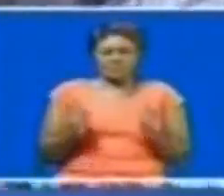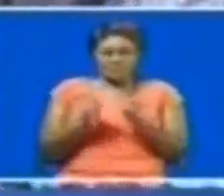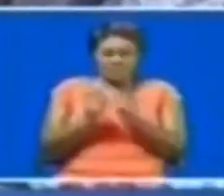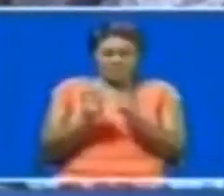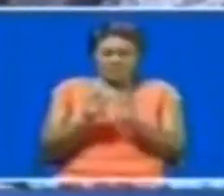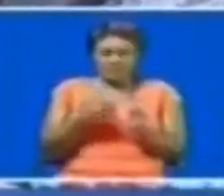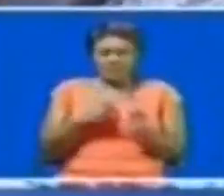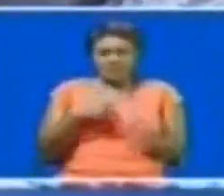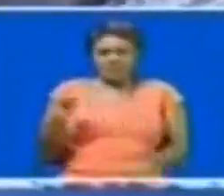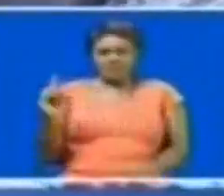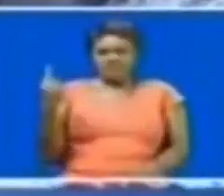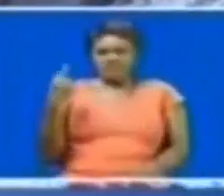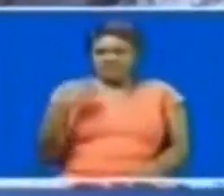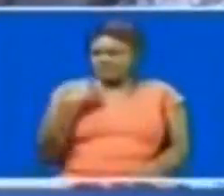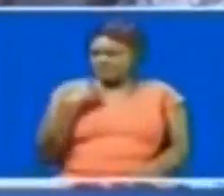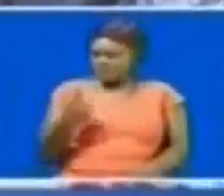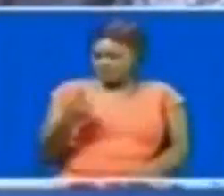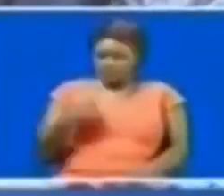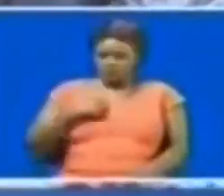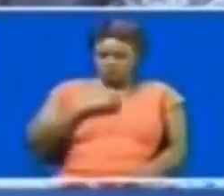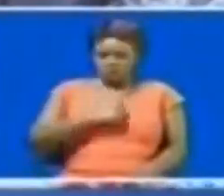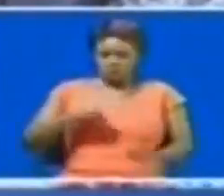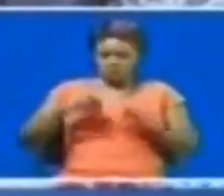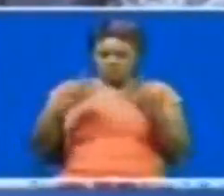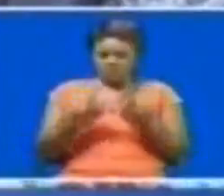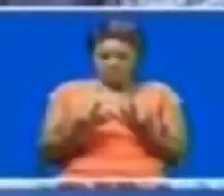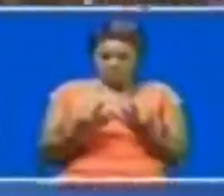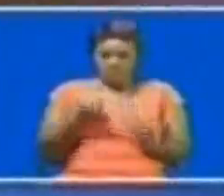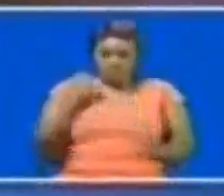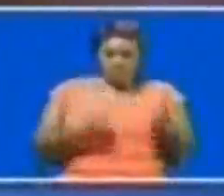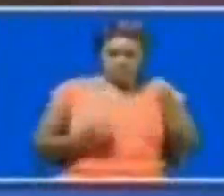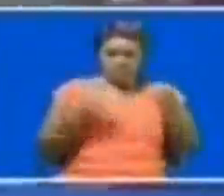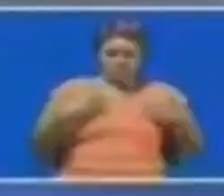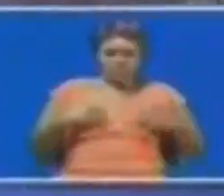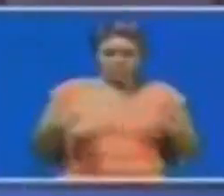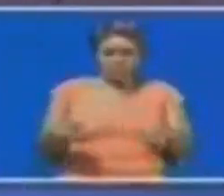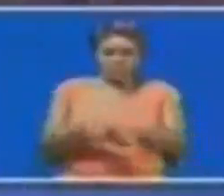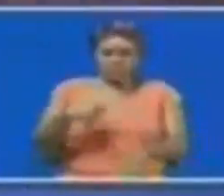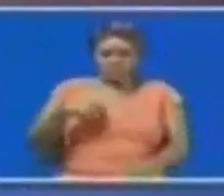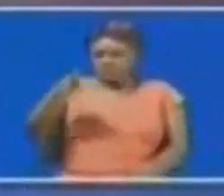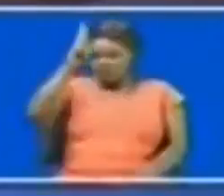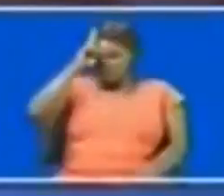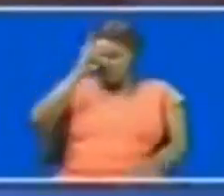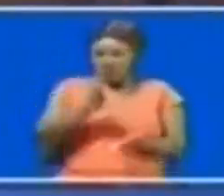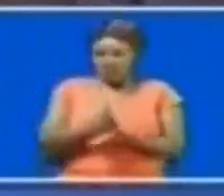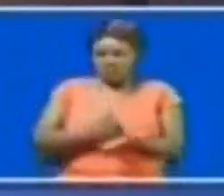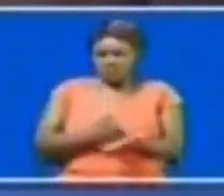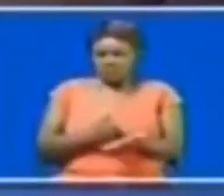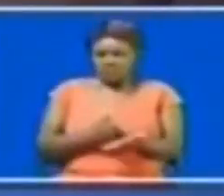nasikia uchungu sana. Kwanza ningependa niseme pole kwa familia, wakimbiaji wenzangu, police